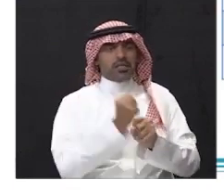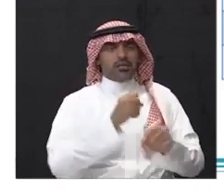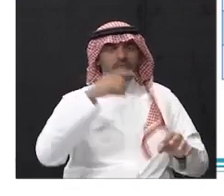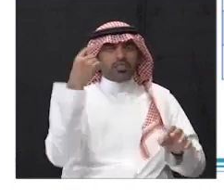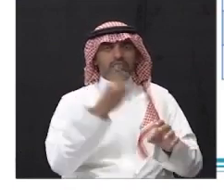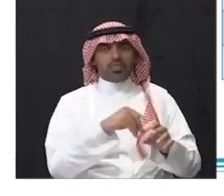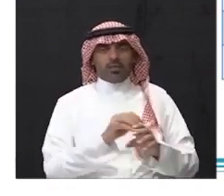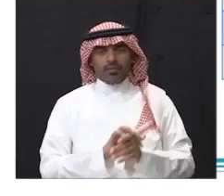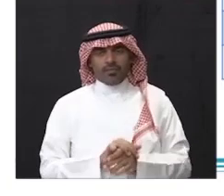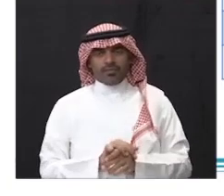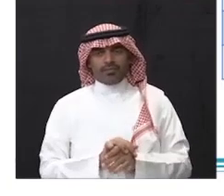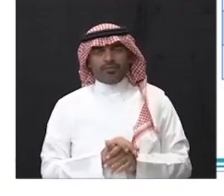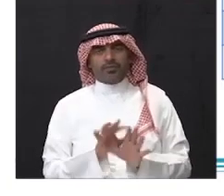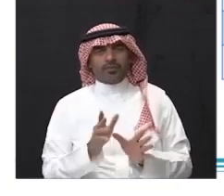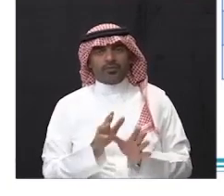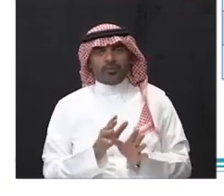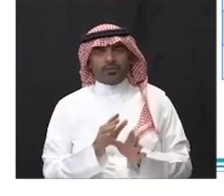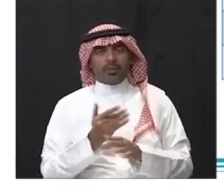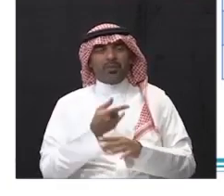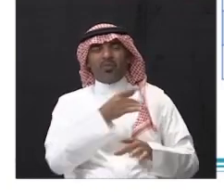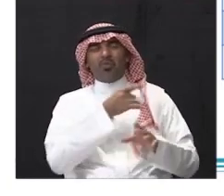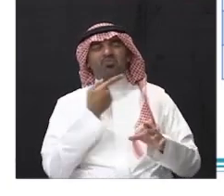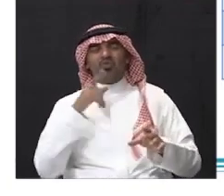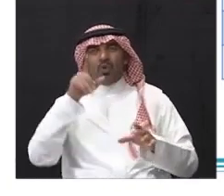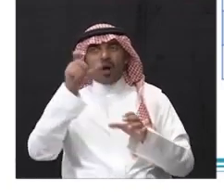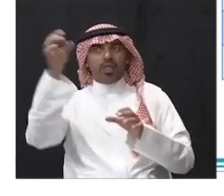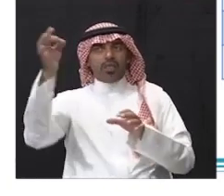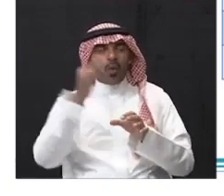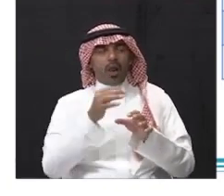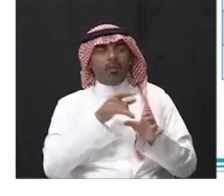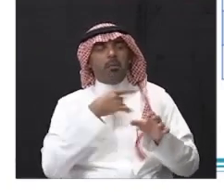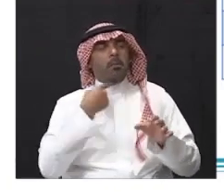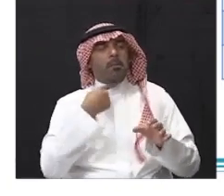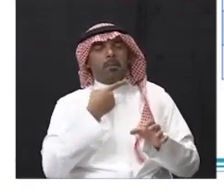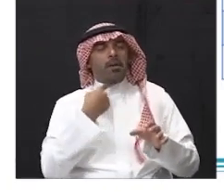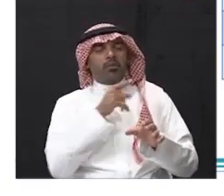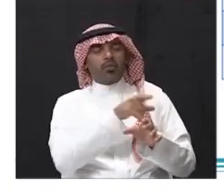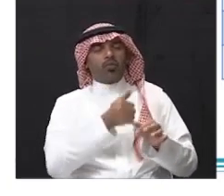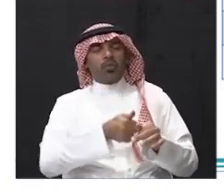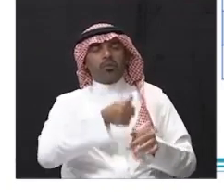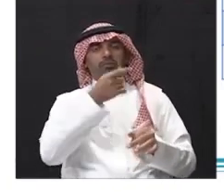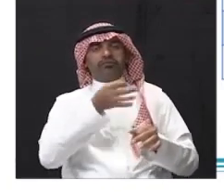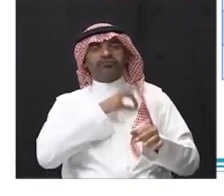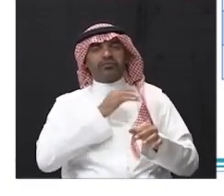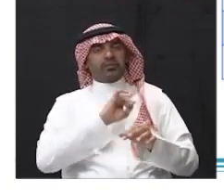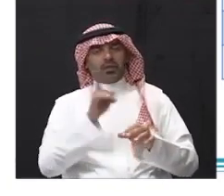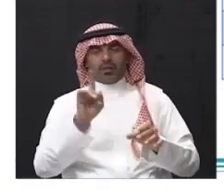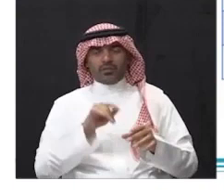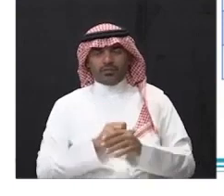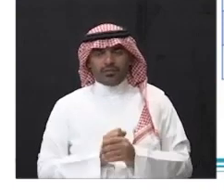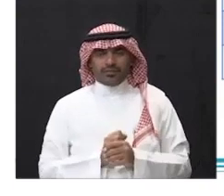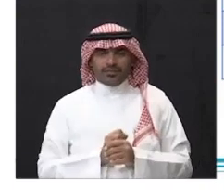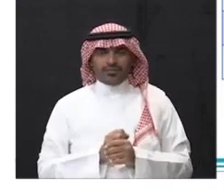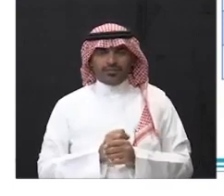ممتاز، الآثار الاقتصادية. تبديل الهويات ومنع ممارسة الشعائر الدينية،